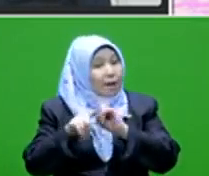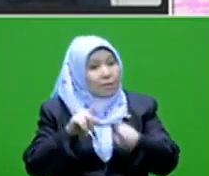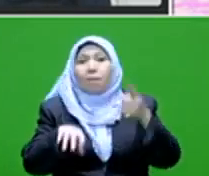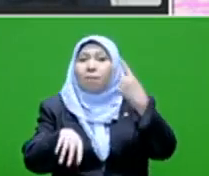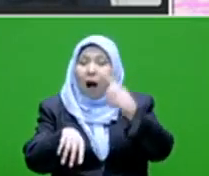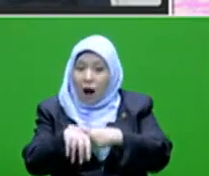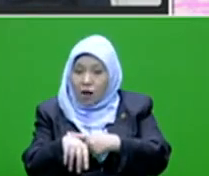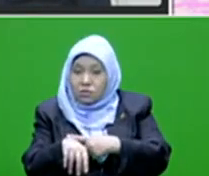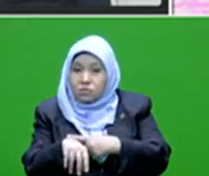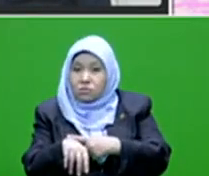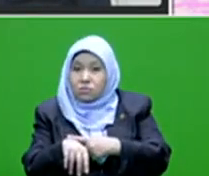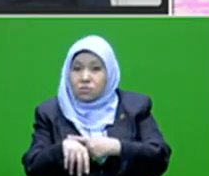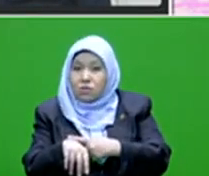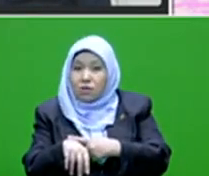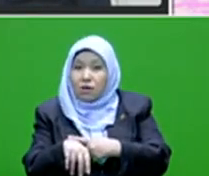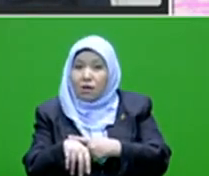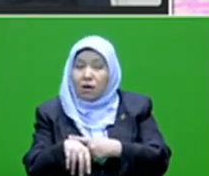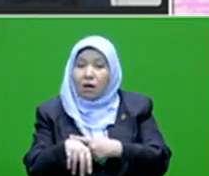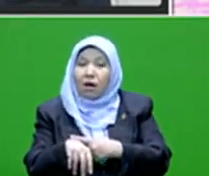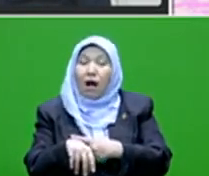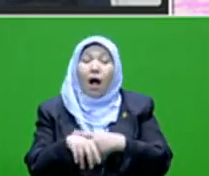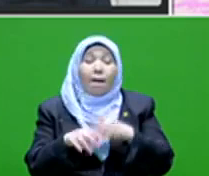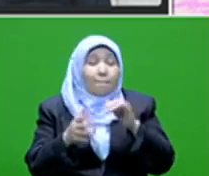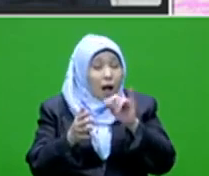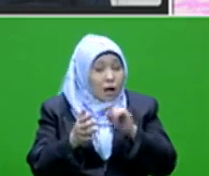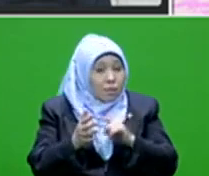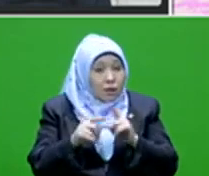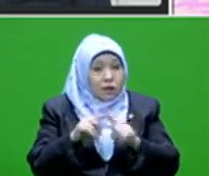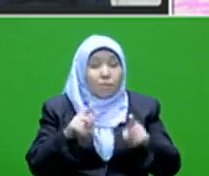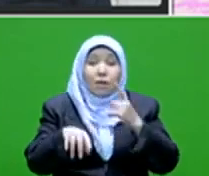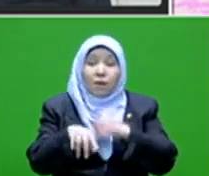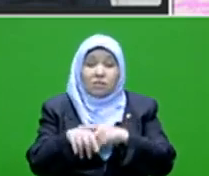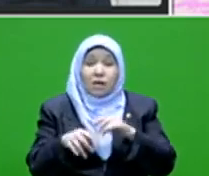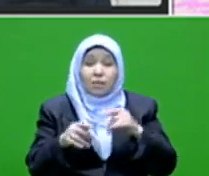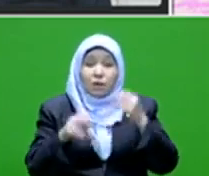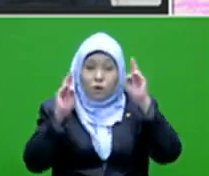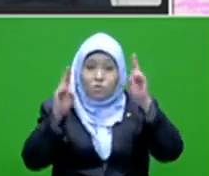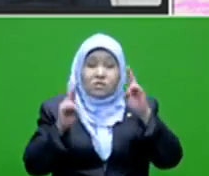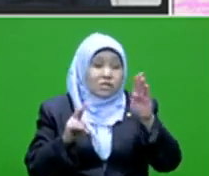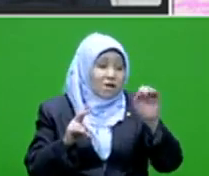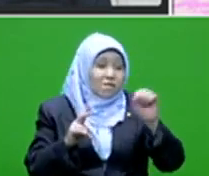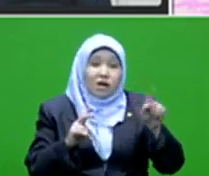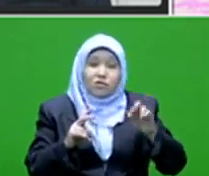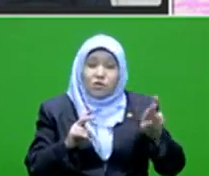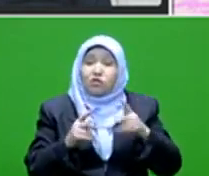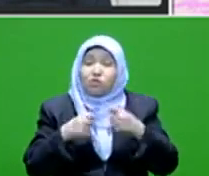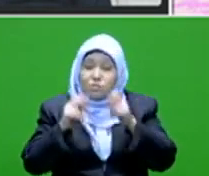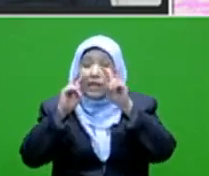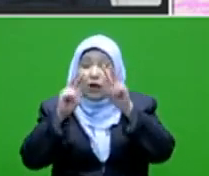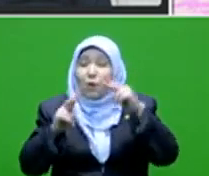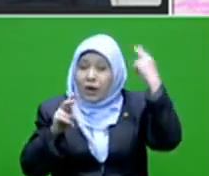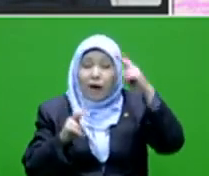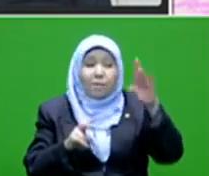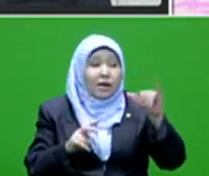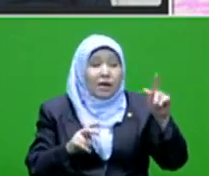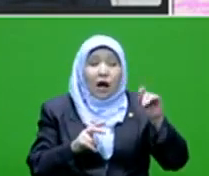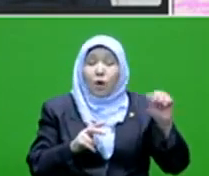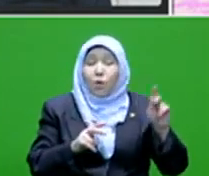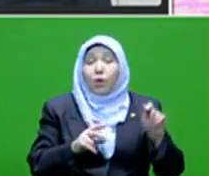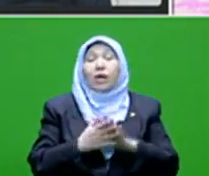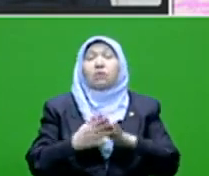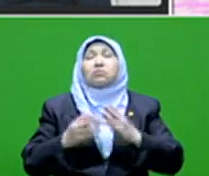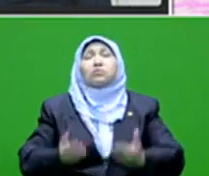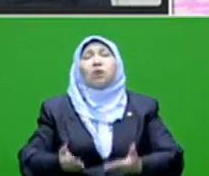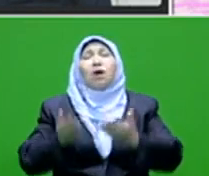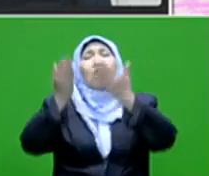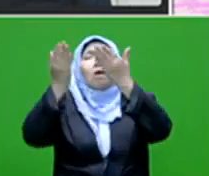ketika mana, ni tengok. Ketika, sebab Ustaz cakap tadi, Ustaz Fazrul, bila saya masuk-masuk, Ustaz kata, cuba tengok Nabi Yaakob, dia serah kepada Allah